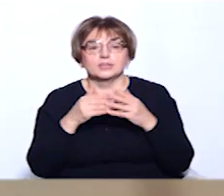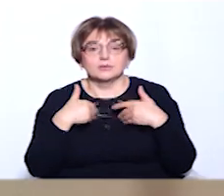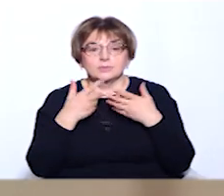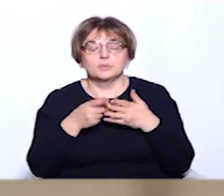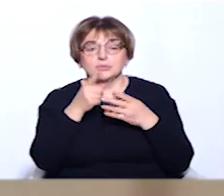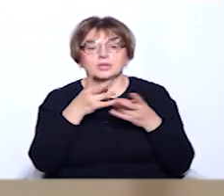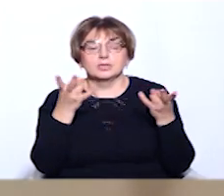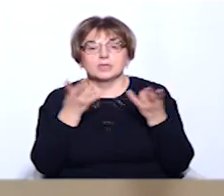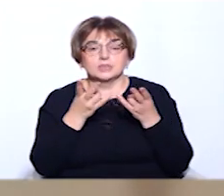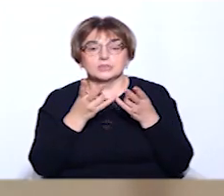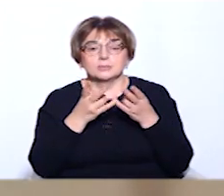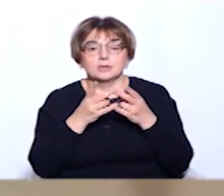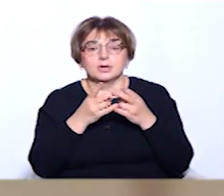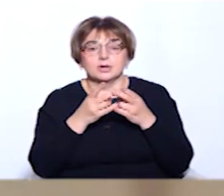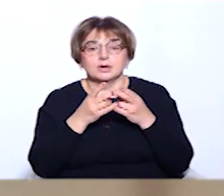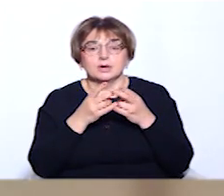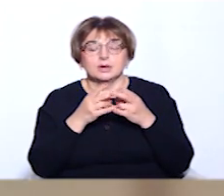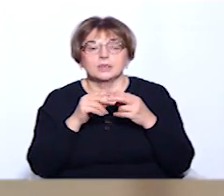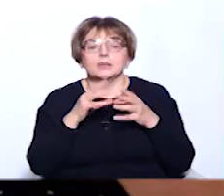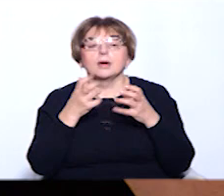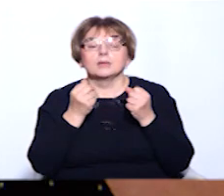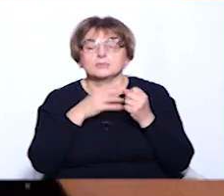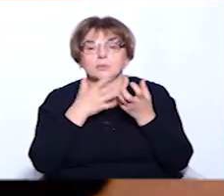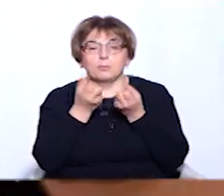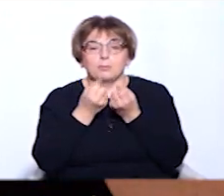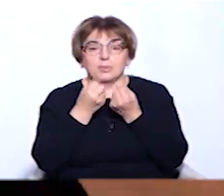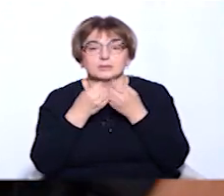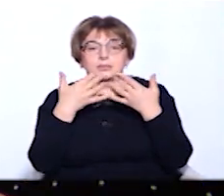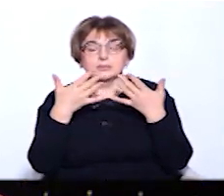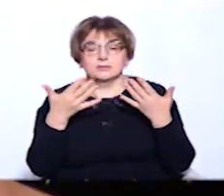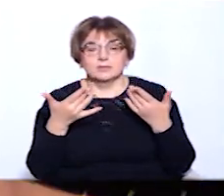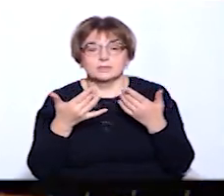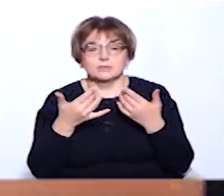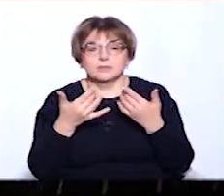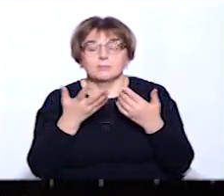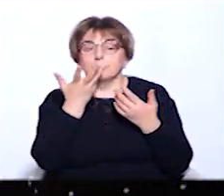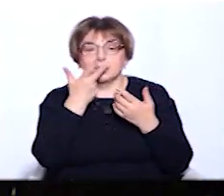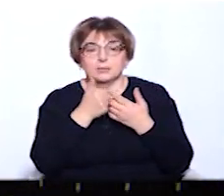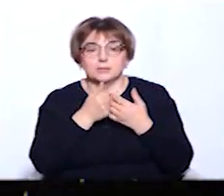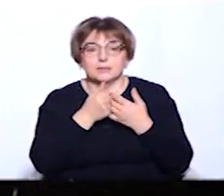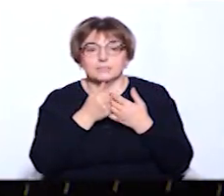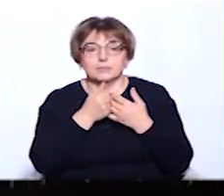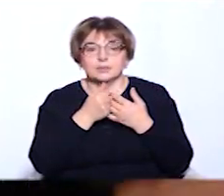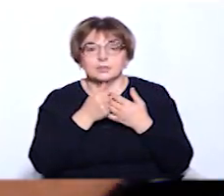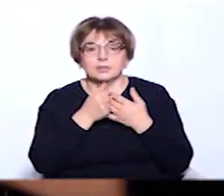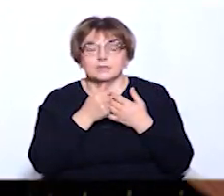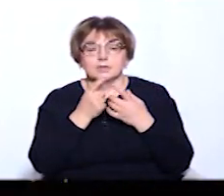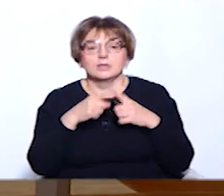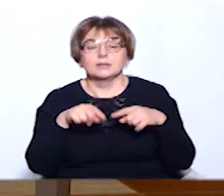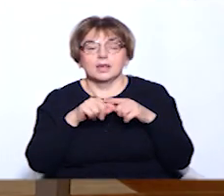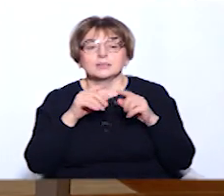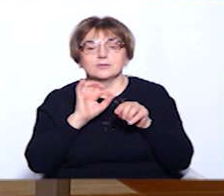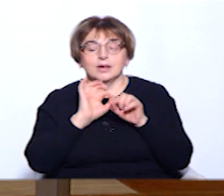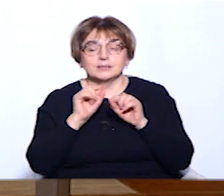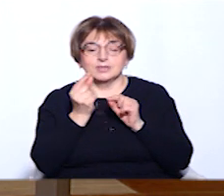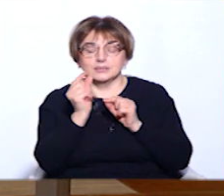შენ დაგჭირდება აუცილებლად პლასტელინის სხვადასხვა ფერები და ასანთის ჩხირები,